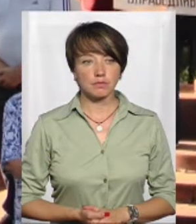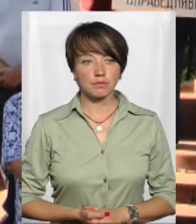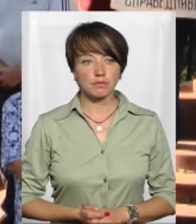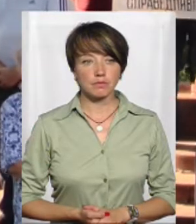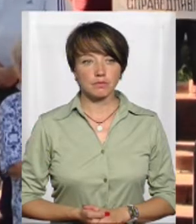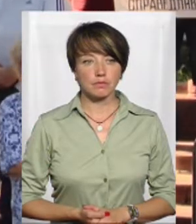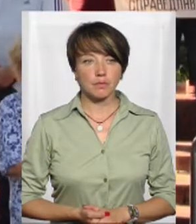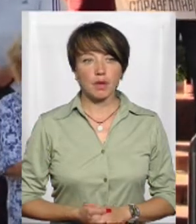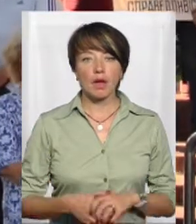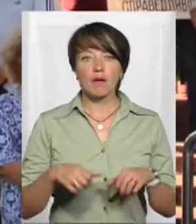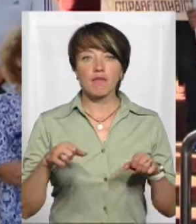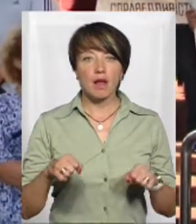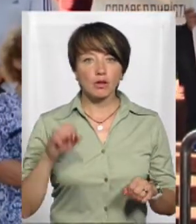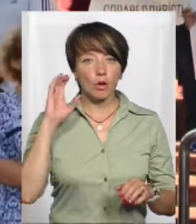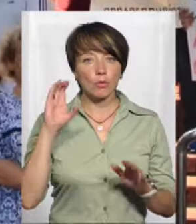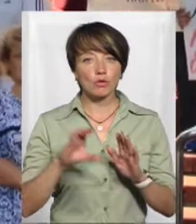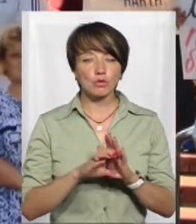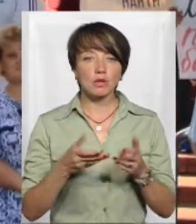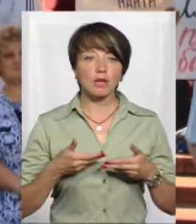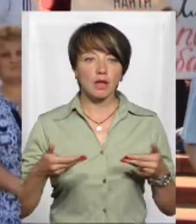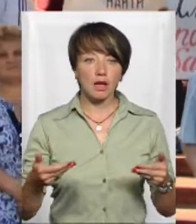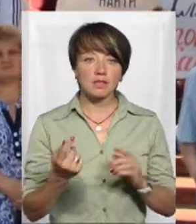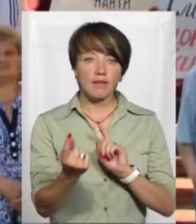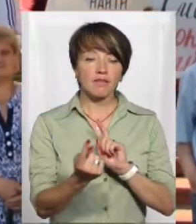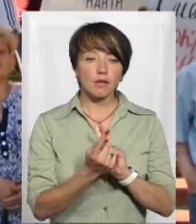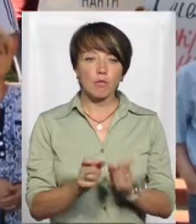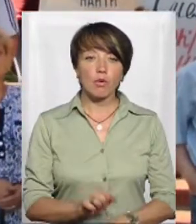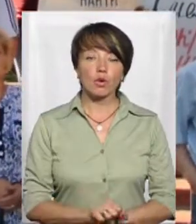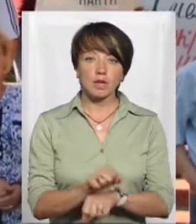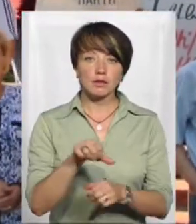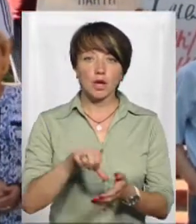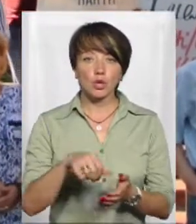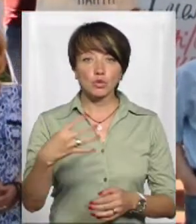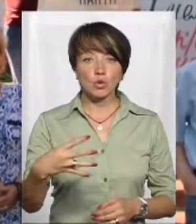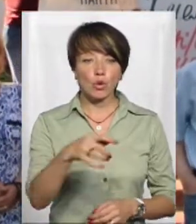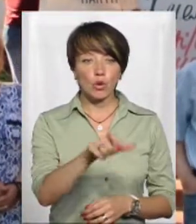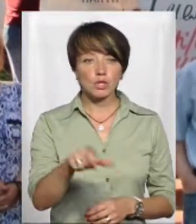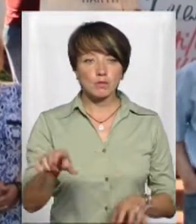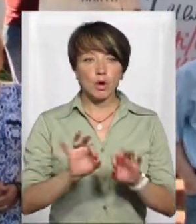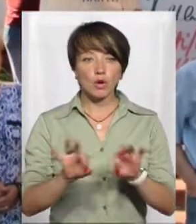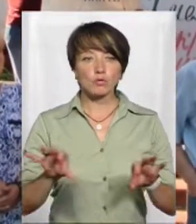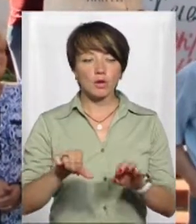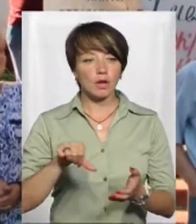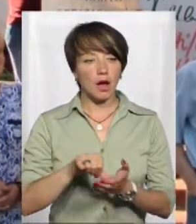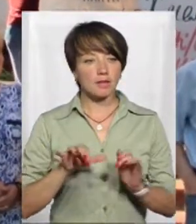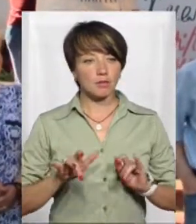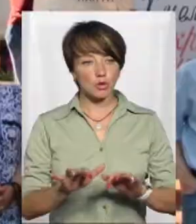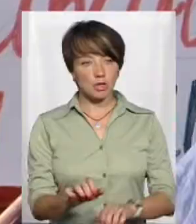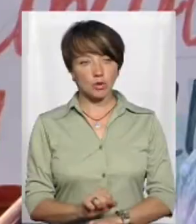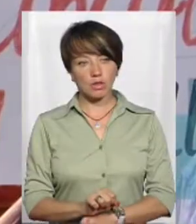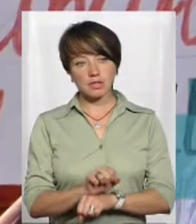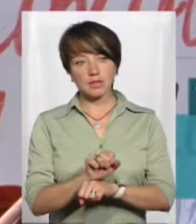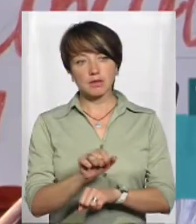Владо, почуйте нас, вийдіть! У протесті взяли участь 40 осіб, розповідає учасник акції протесту Олександр